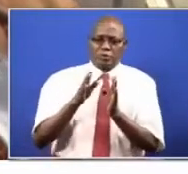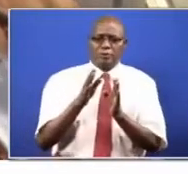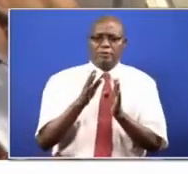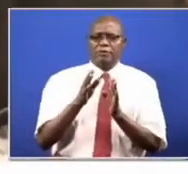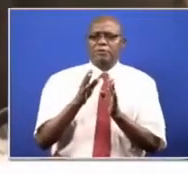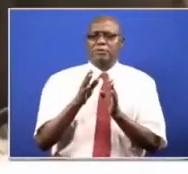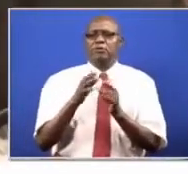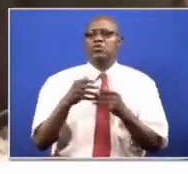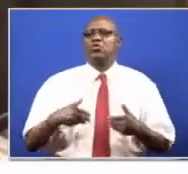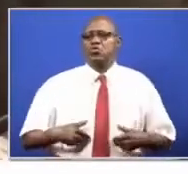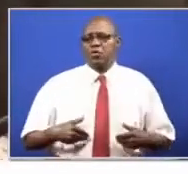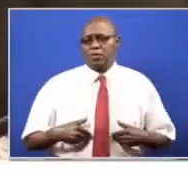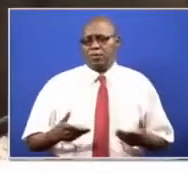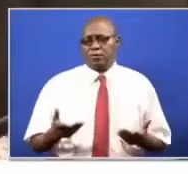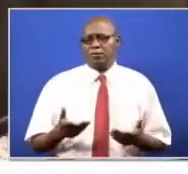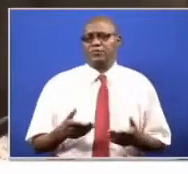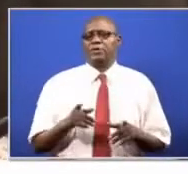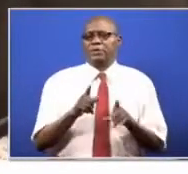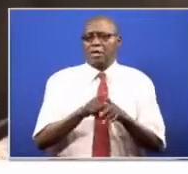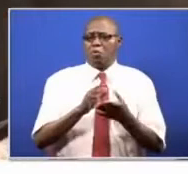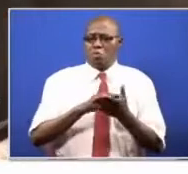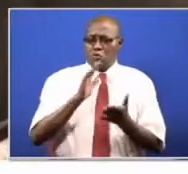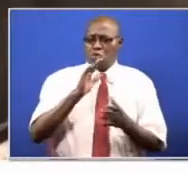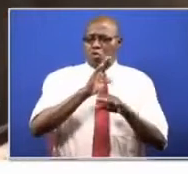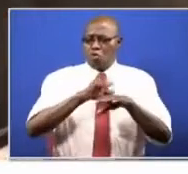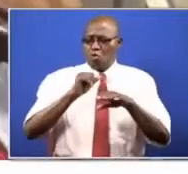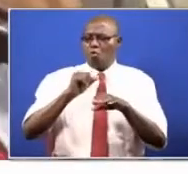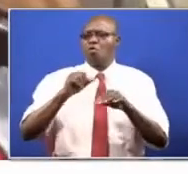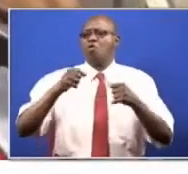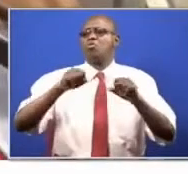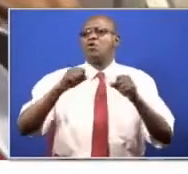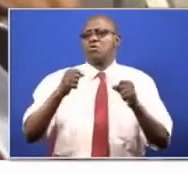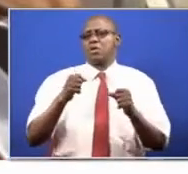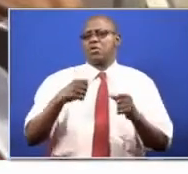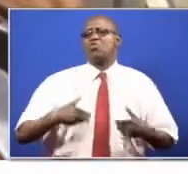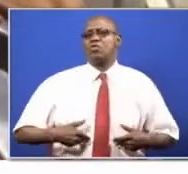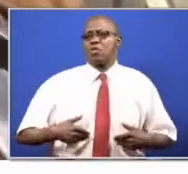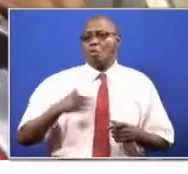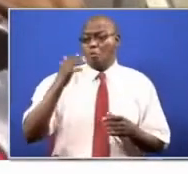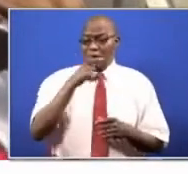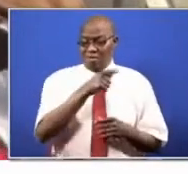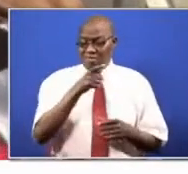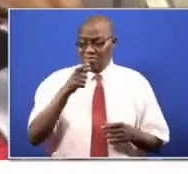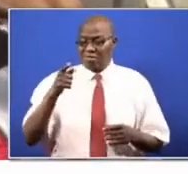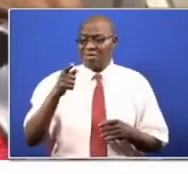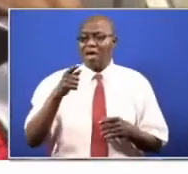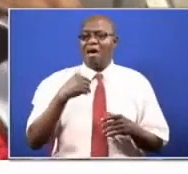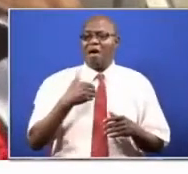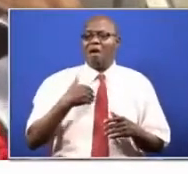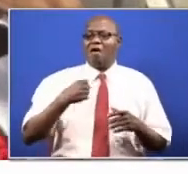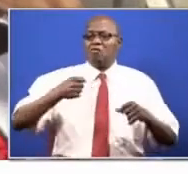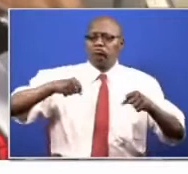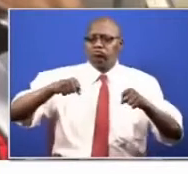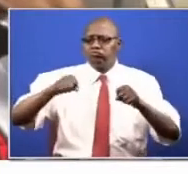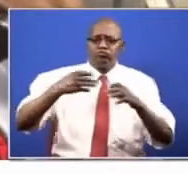za vijana, waweze sana sana kuita wao vijana wa boda boda, manake hao ndio unapata wanapita sehemu mingi mashinani